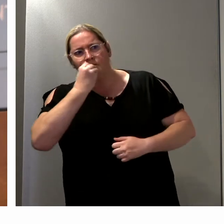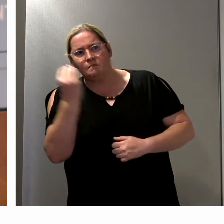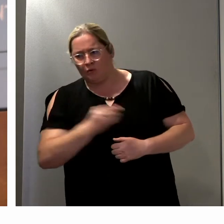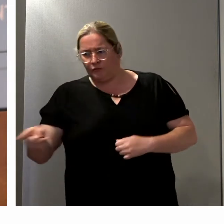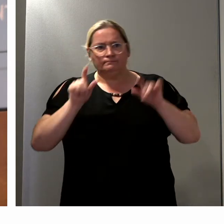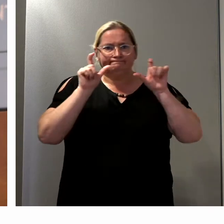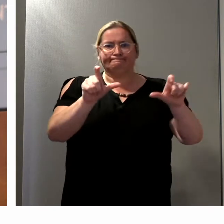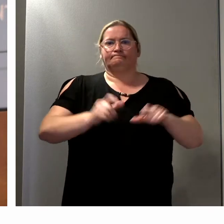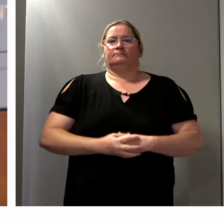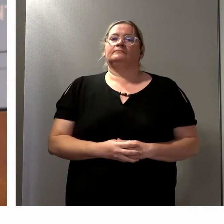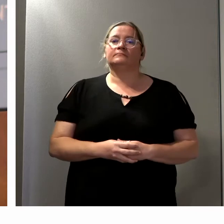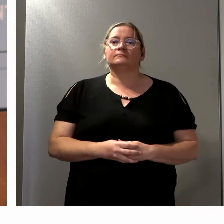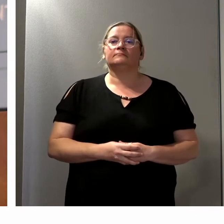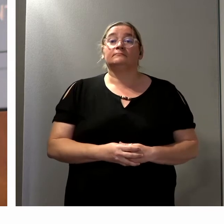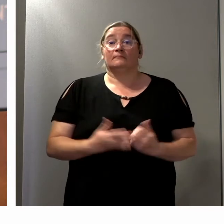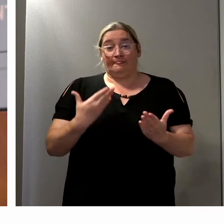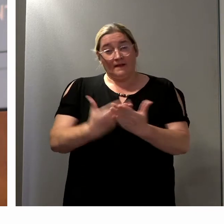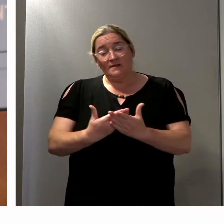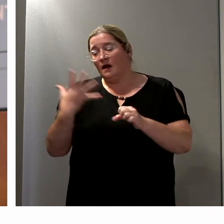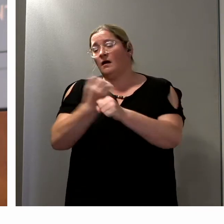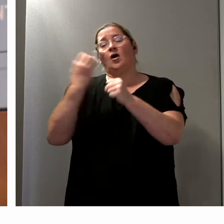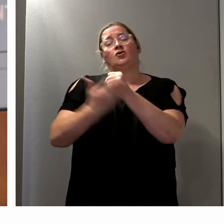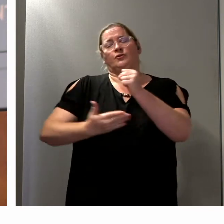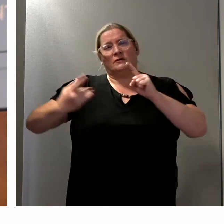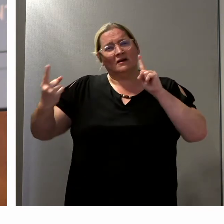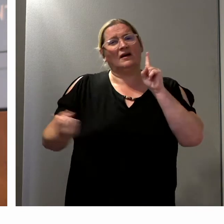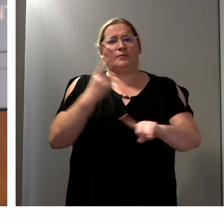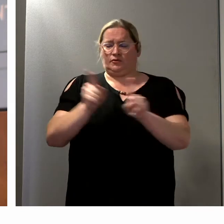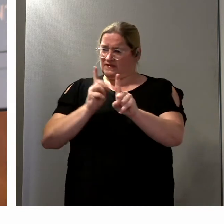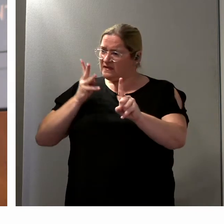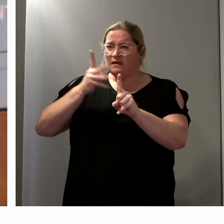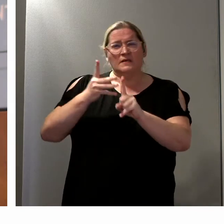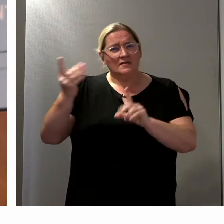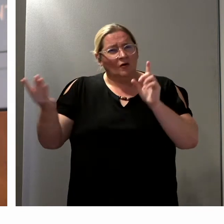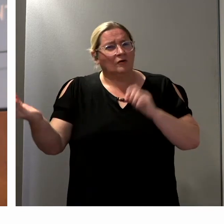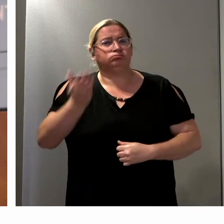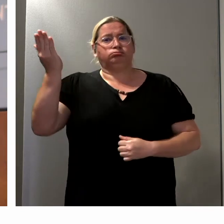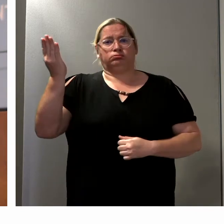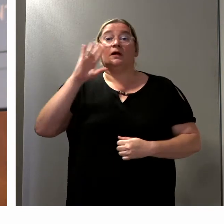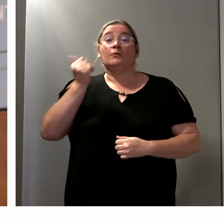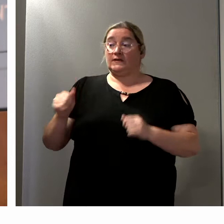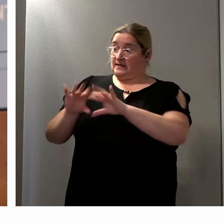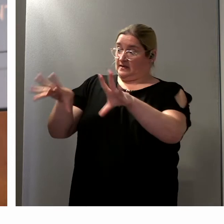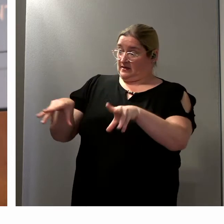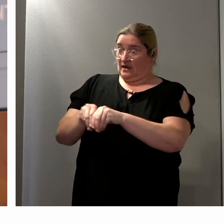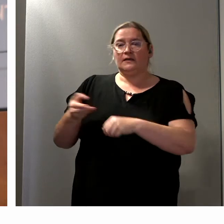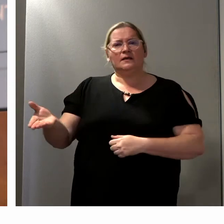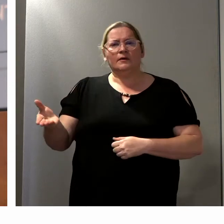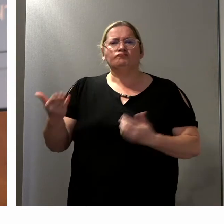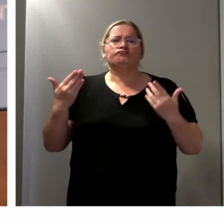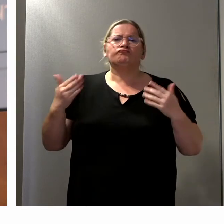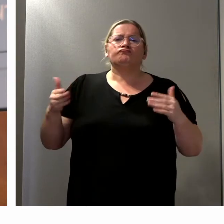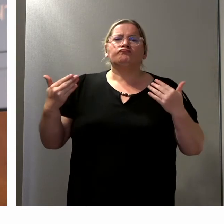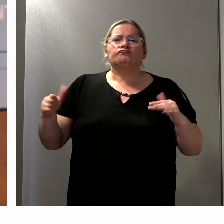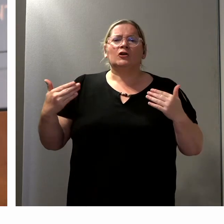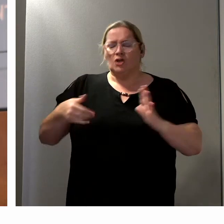Donc il y a un vrai enjeu, une belle mission. Et l'objectif de renforcement de compétences de l'équipe que vous avez peut-être déjà entendu